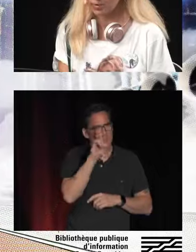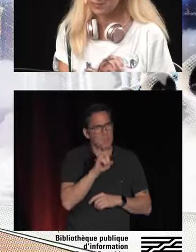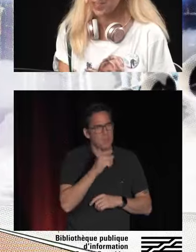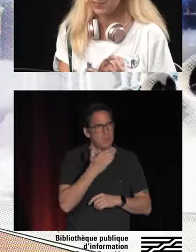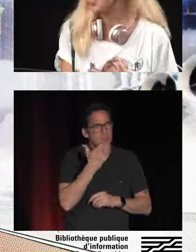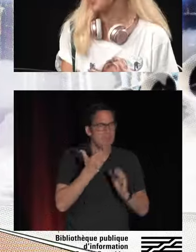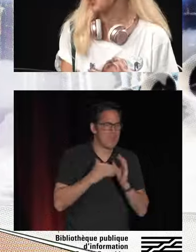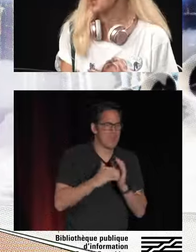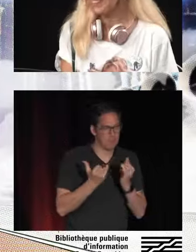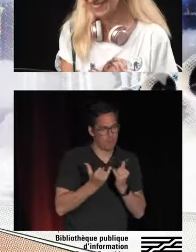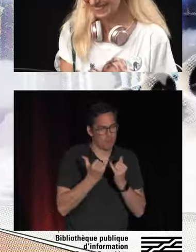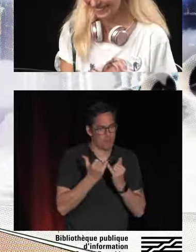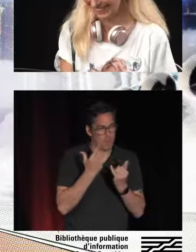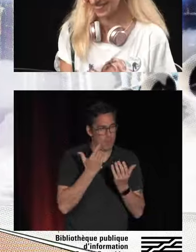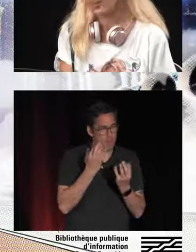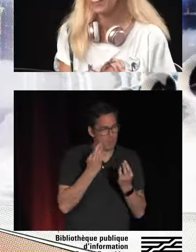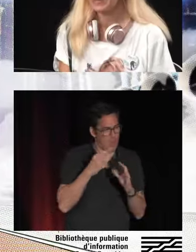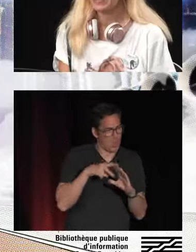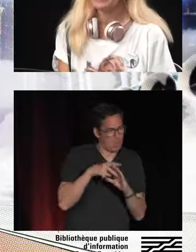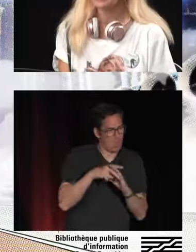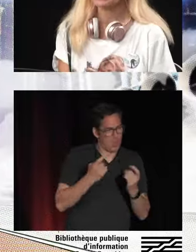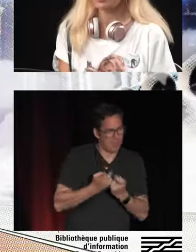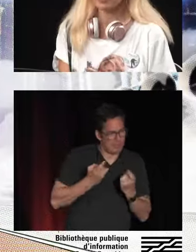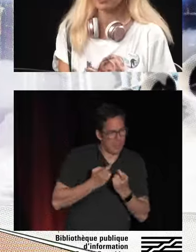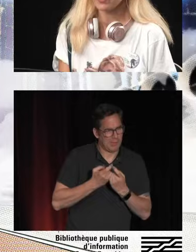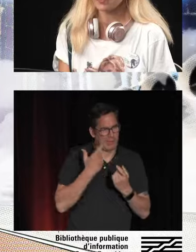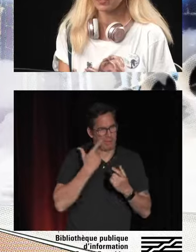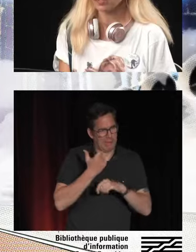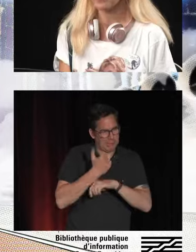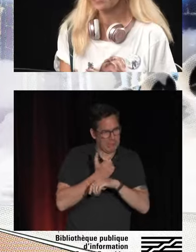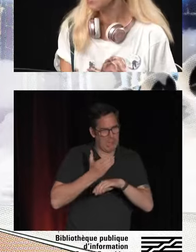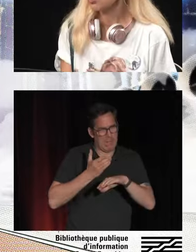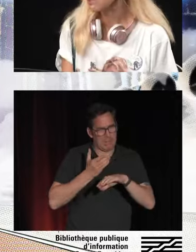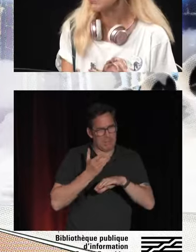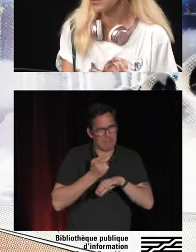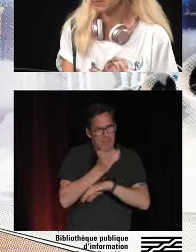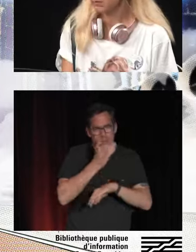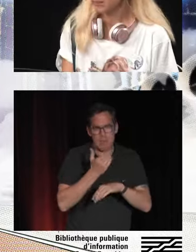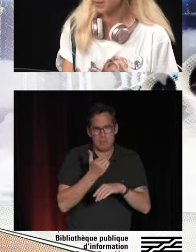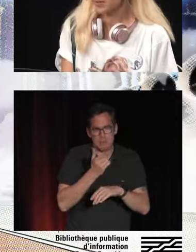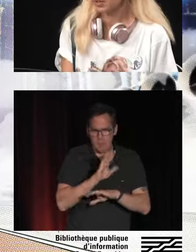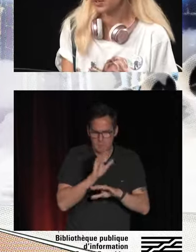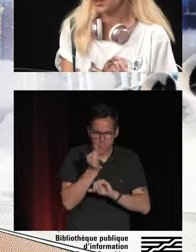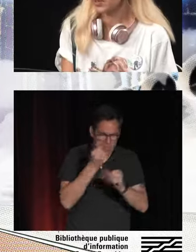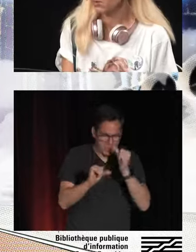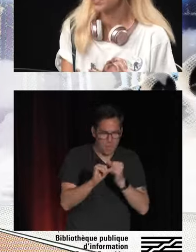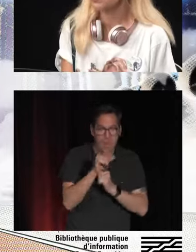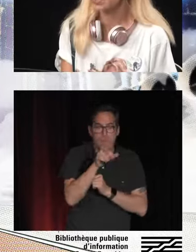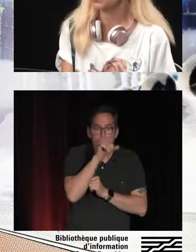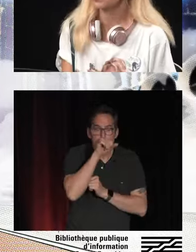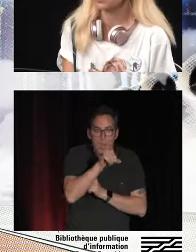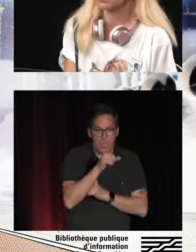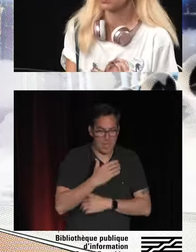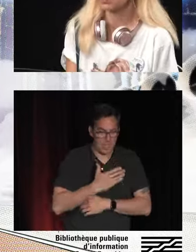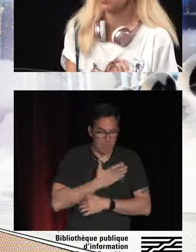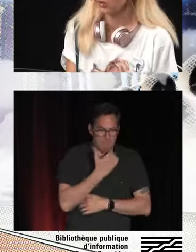Quel jeu pour commencer le speedrun? T'es un motivé? Non. Quel jeu pour commencer le speedrun? En vérité, un jeu que vous aimez bien. Parce que si vous voulez le